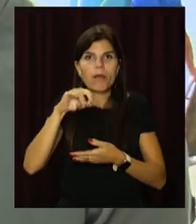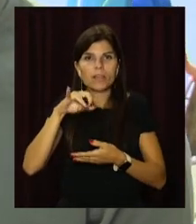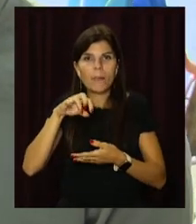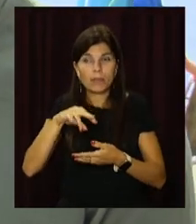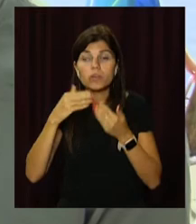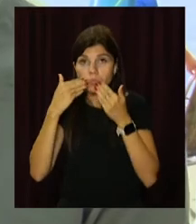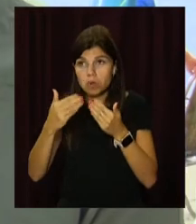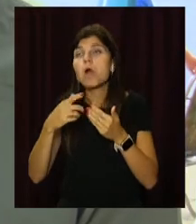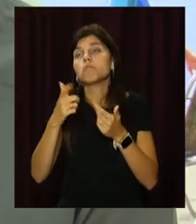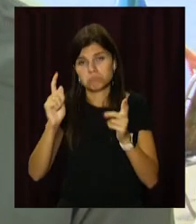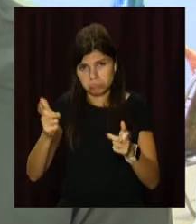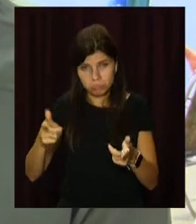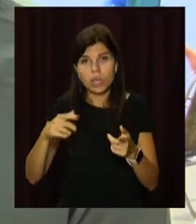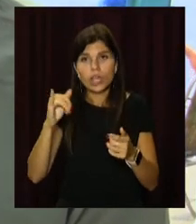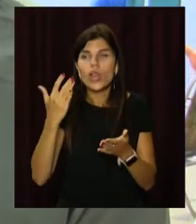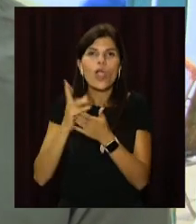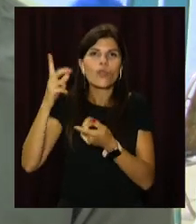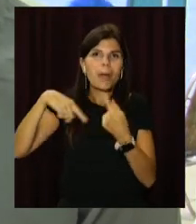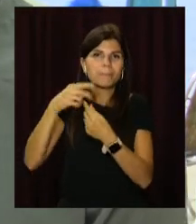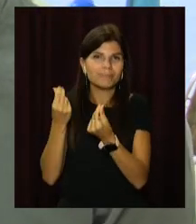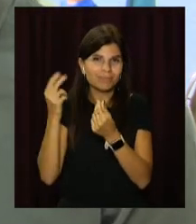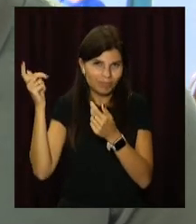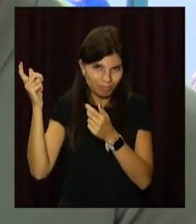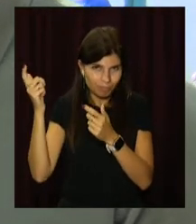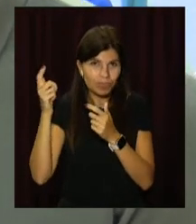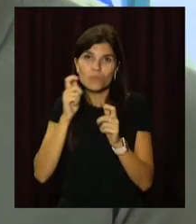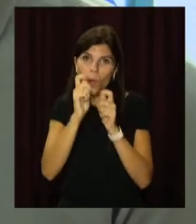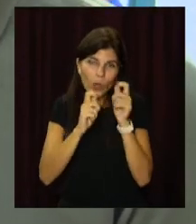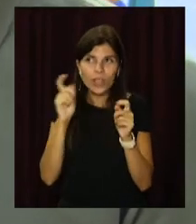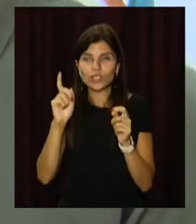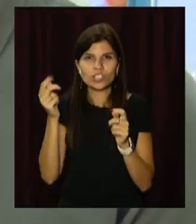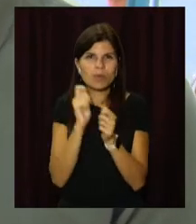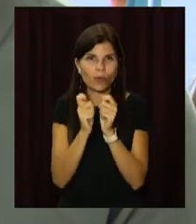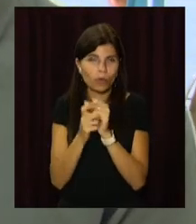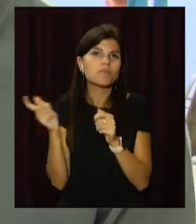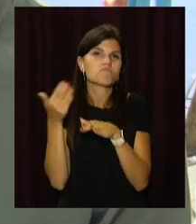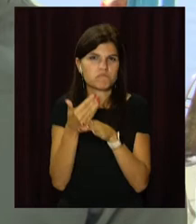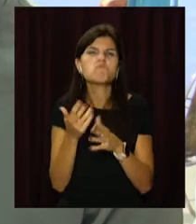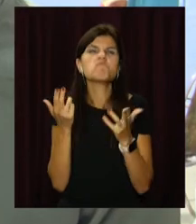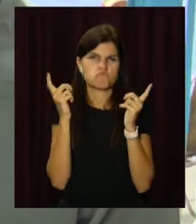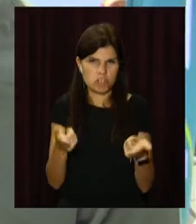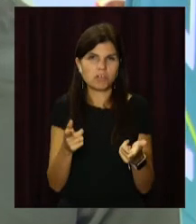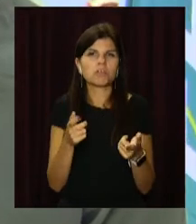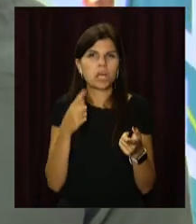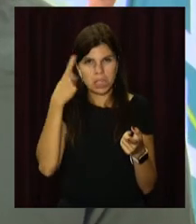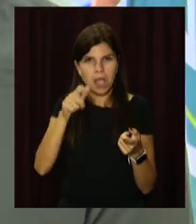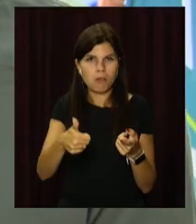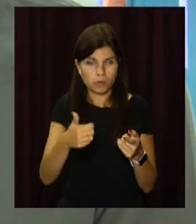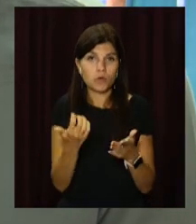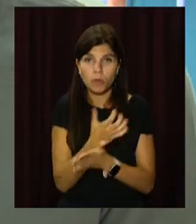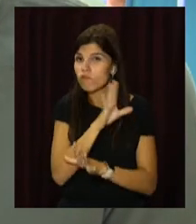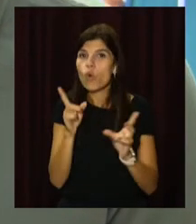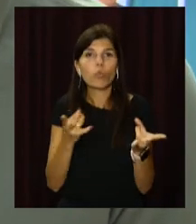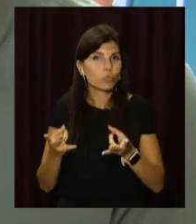цього, підтримали партнери. Надали подарунки для дітей, надали необхідне все